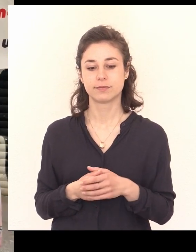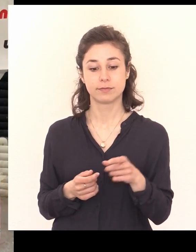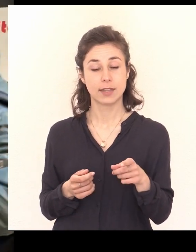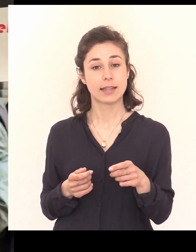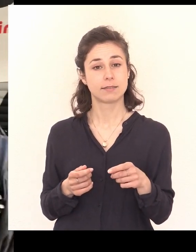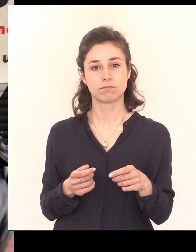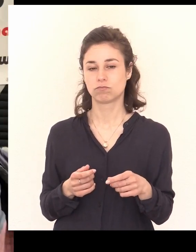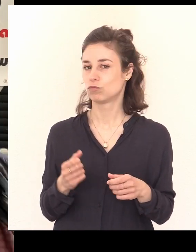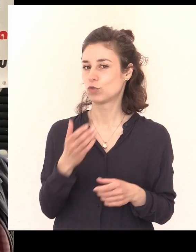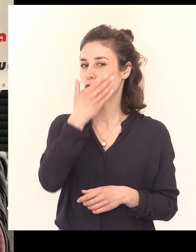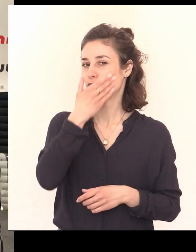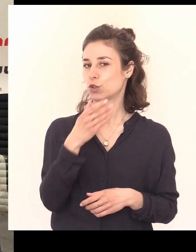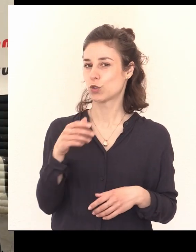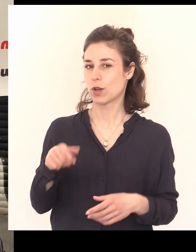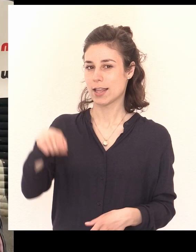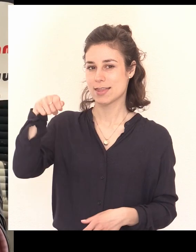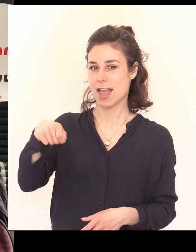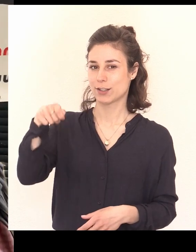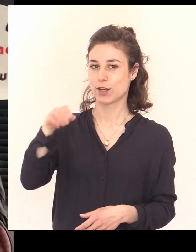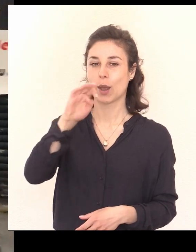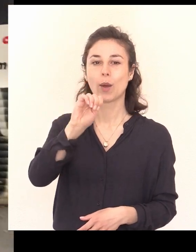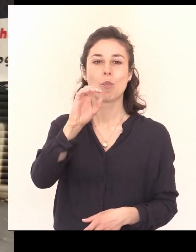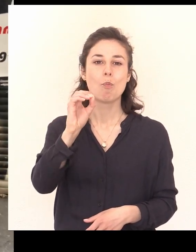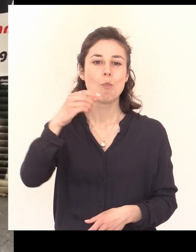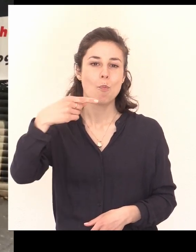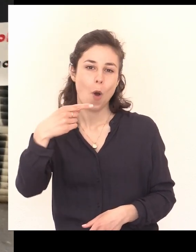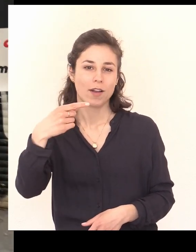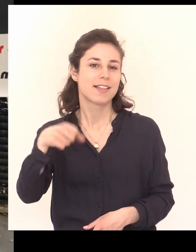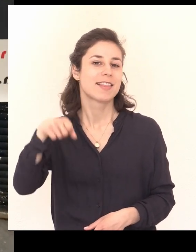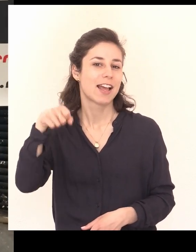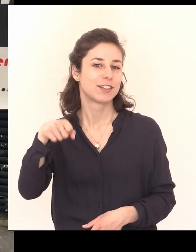sehr schöne Tasche. Ja. Eine Mocktasche.